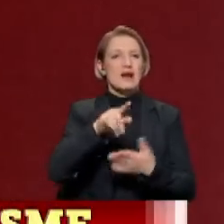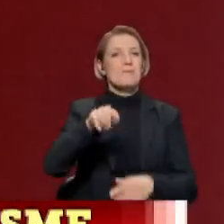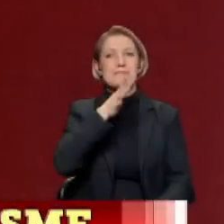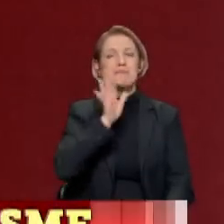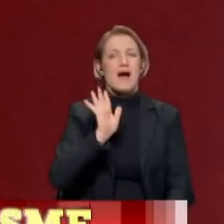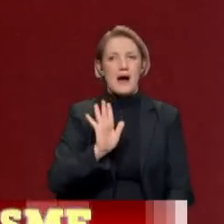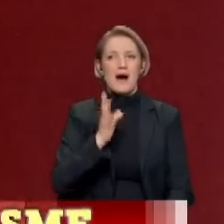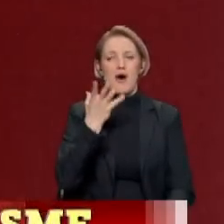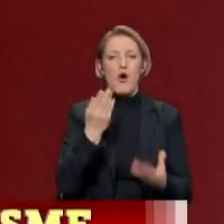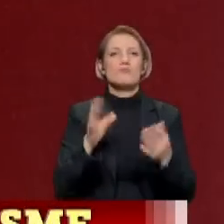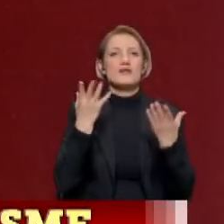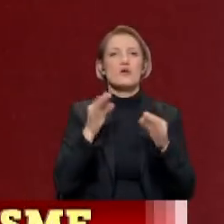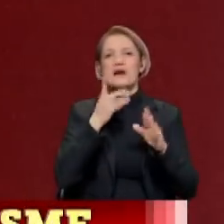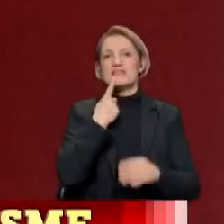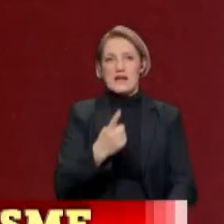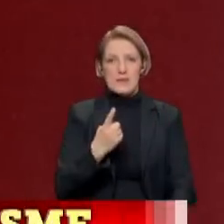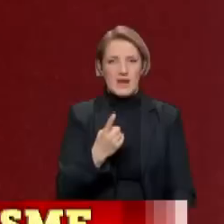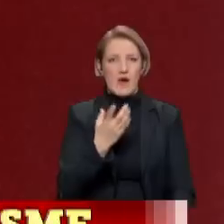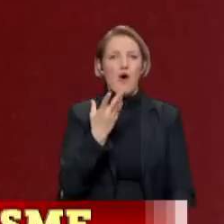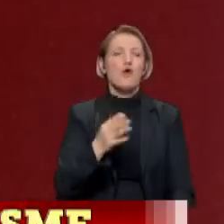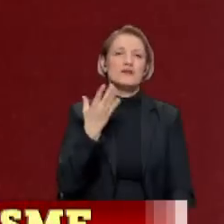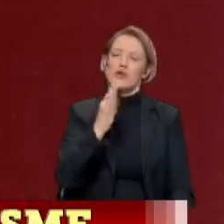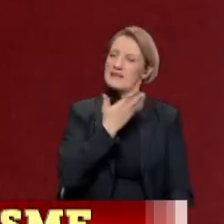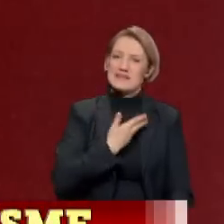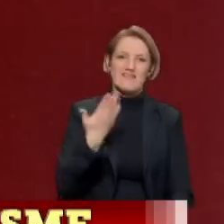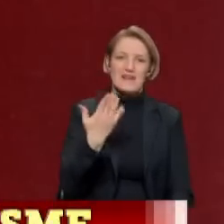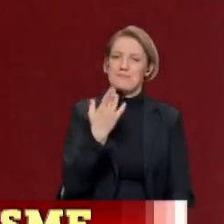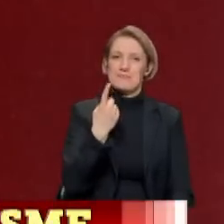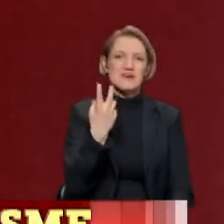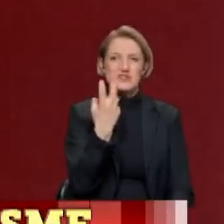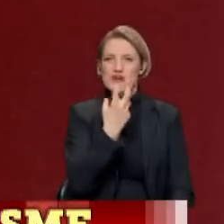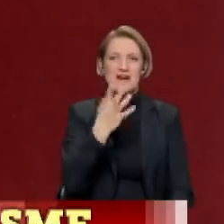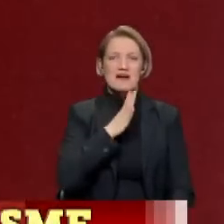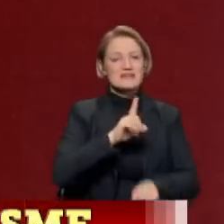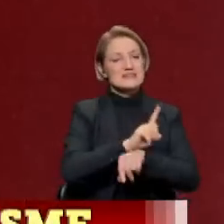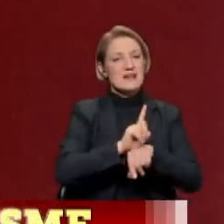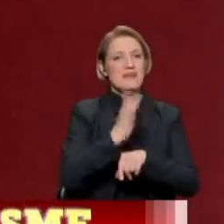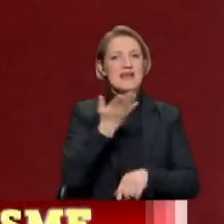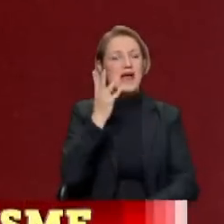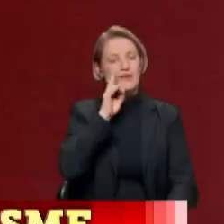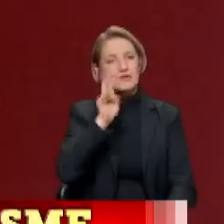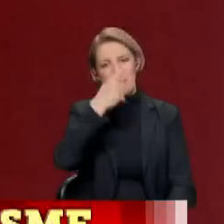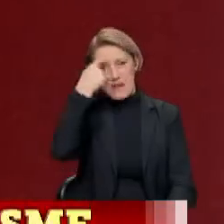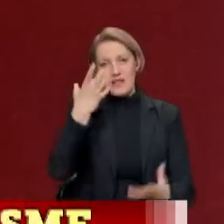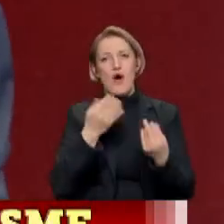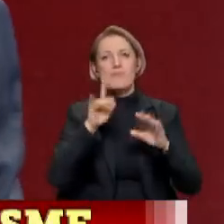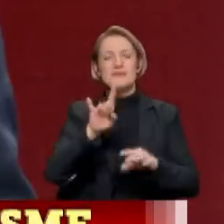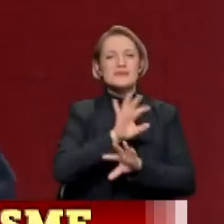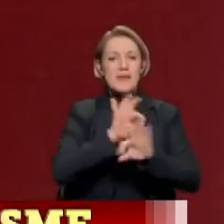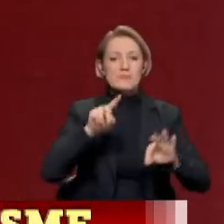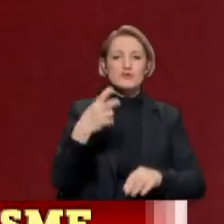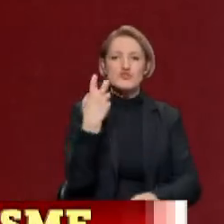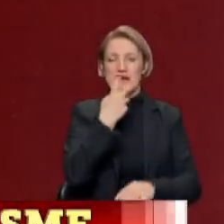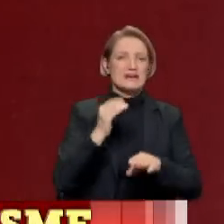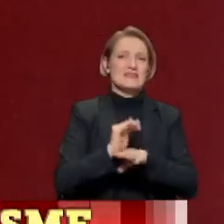arkadaşlarımız. Olmaz olmaz deme hiç, olmaz olmaz sevgilim var ya, öyle bir şarkı var. Evet, zaman var. Neler gösterir belli olmaz. Tam bu şarkıyı yaşıyoruz